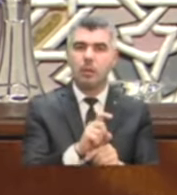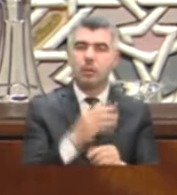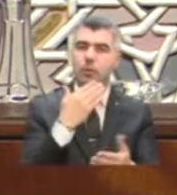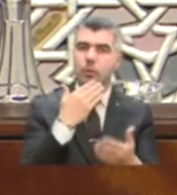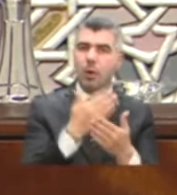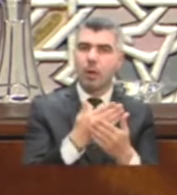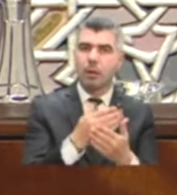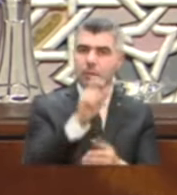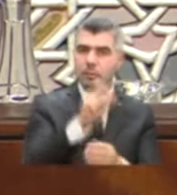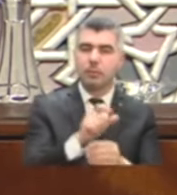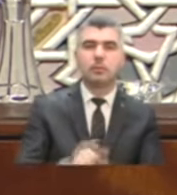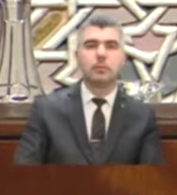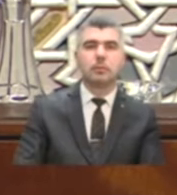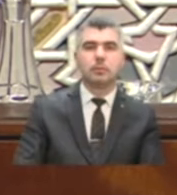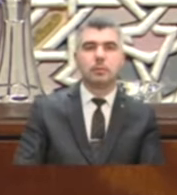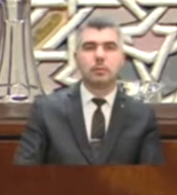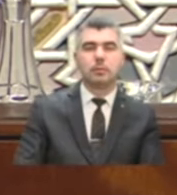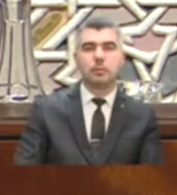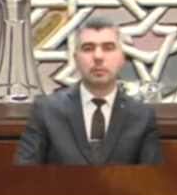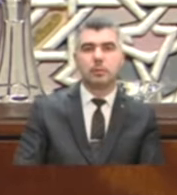السؤال. مشكورة.